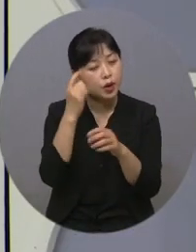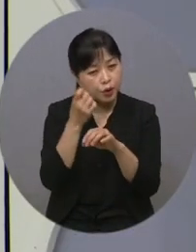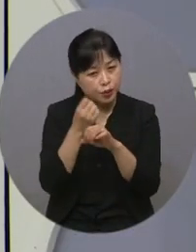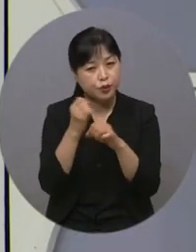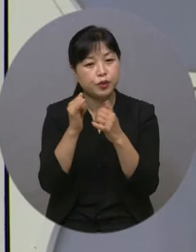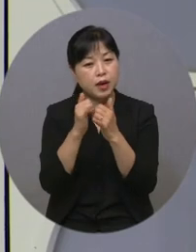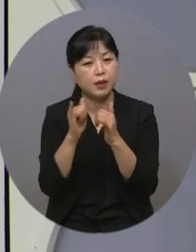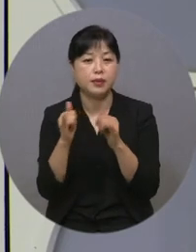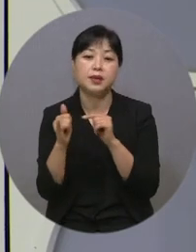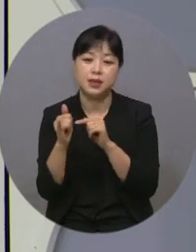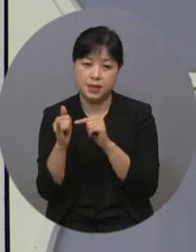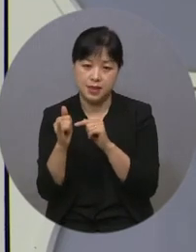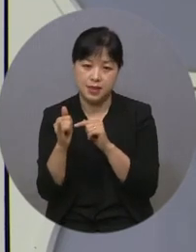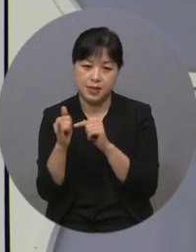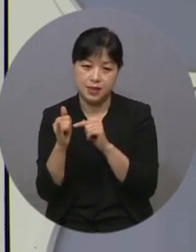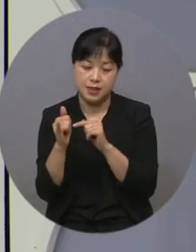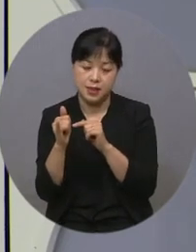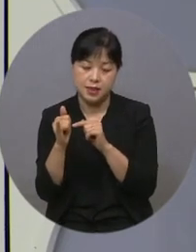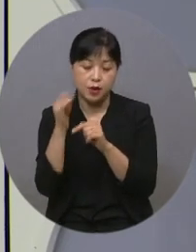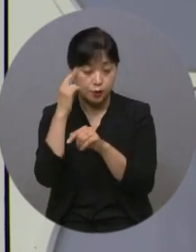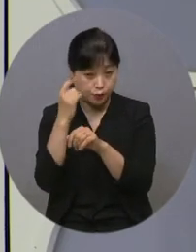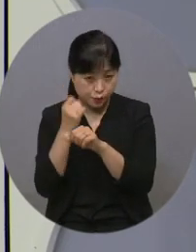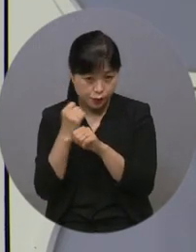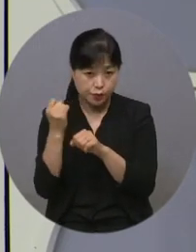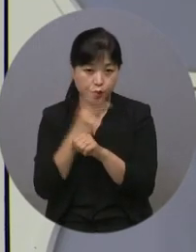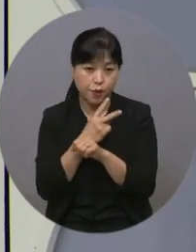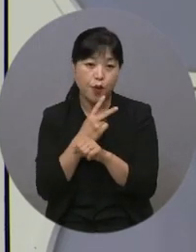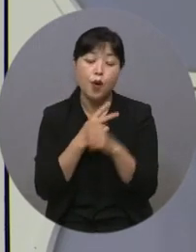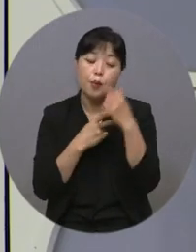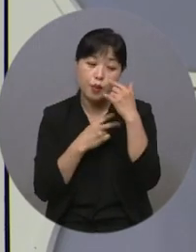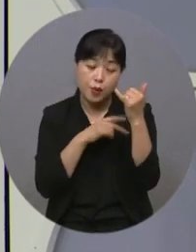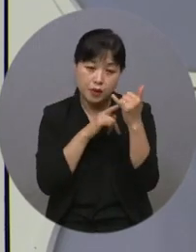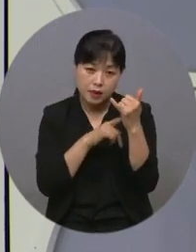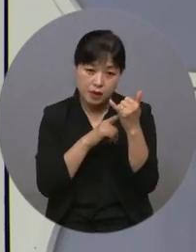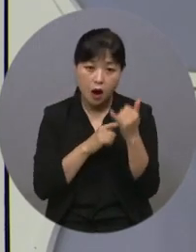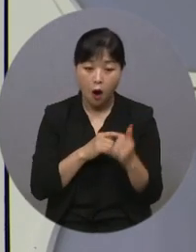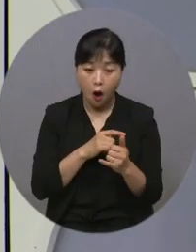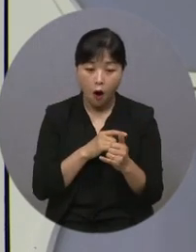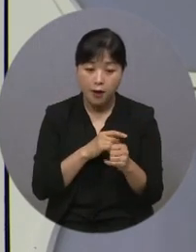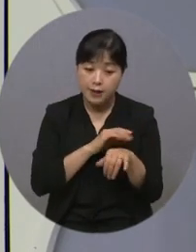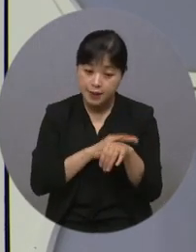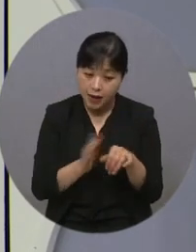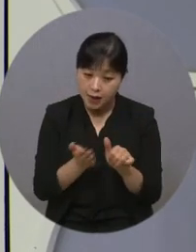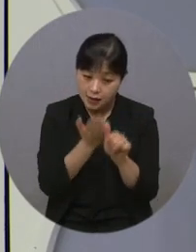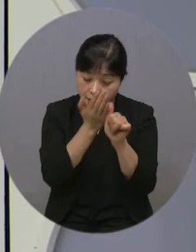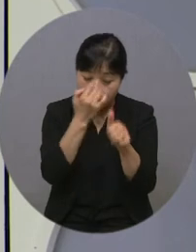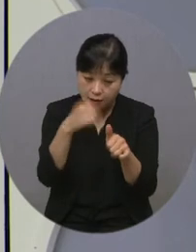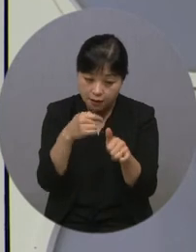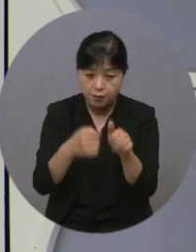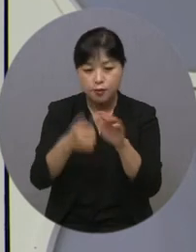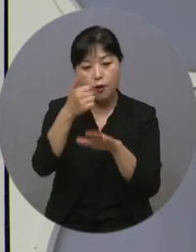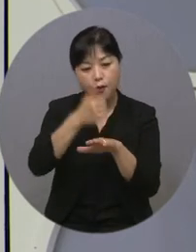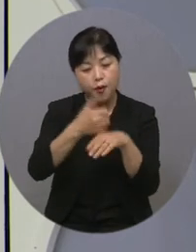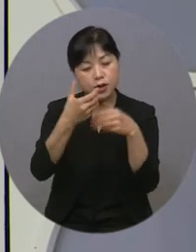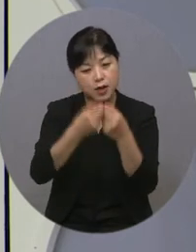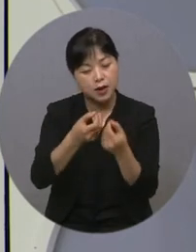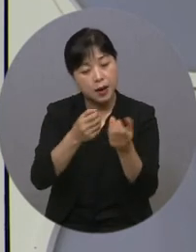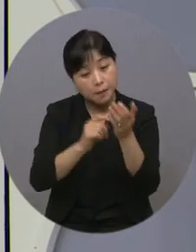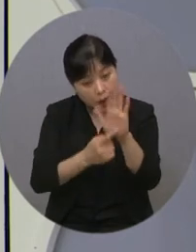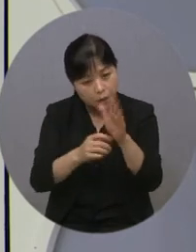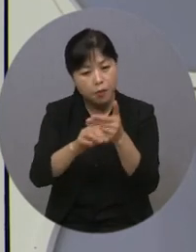연구하고 학부모들이 성공 사례를 발표하고 그래야 이게 좀 바뀌지 않을까